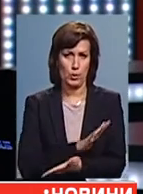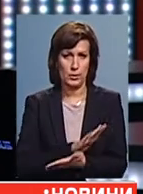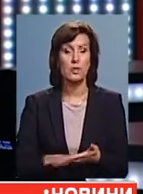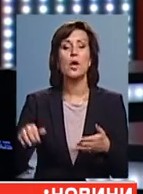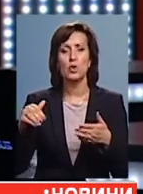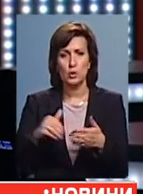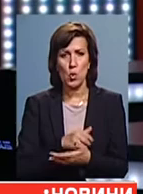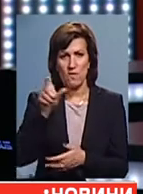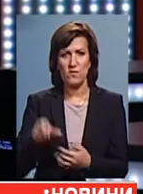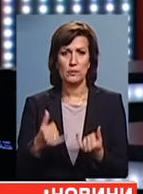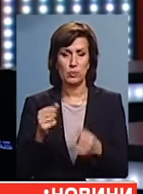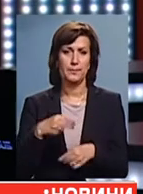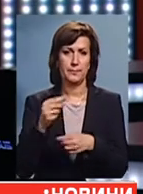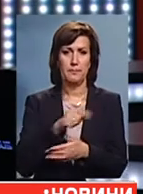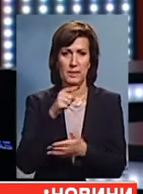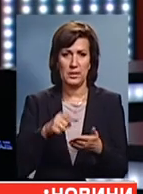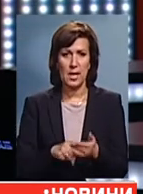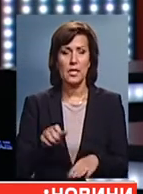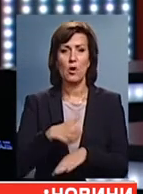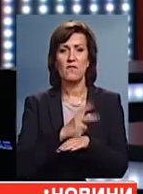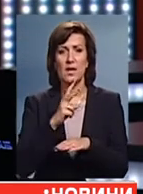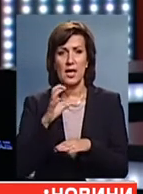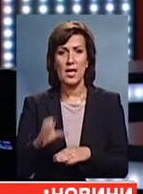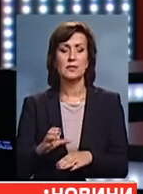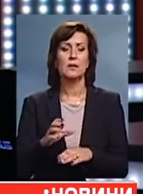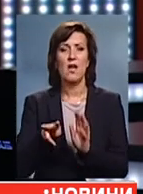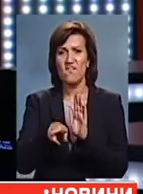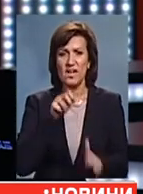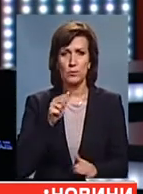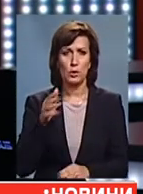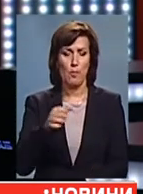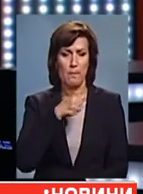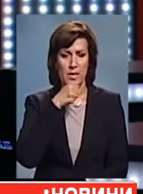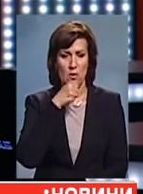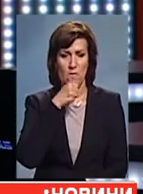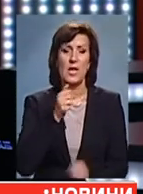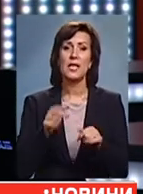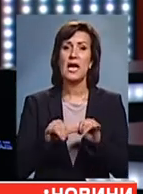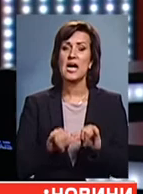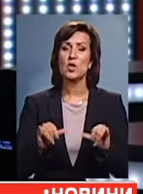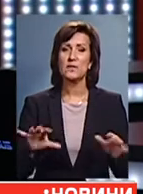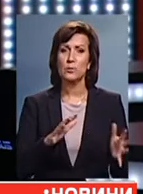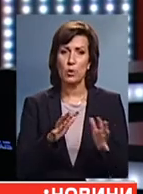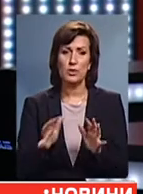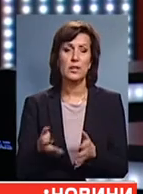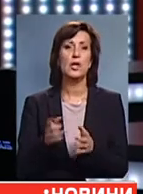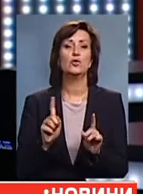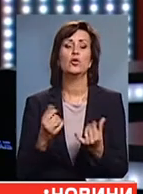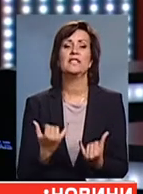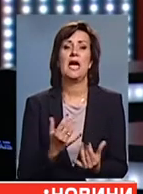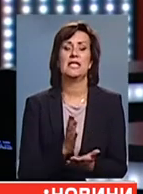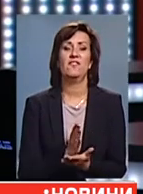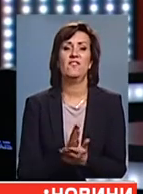знову поставив це питання. Голова КС Юрій Ваулін вимкнув йому мікрофон. Як розвивались події далі і що